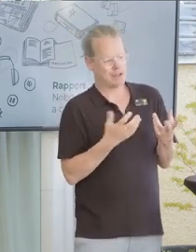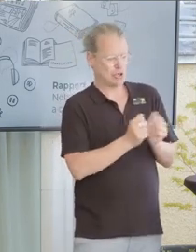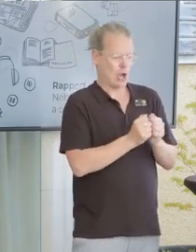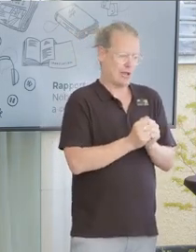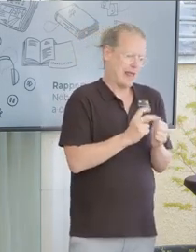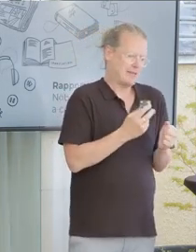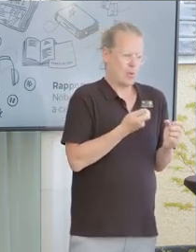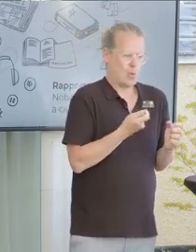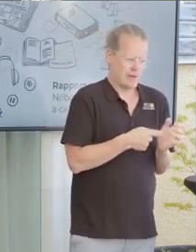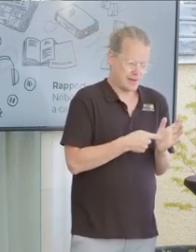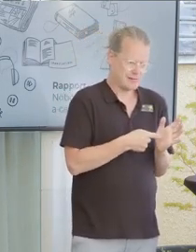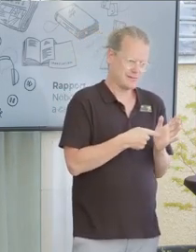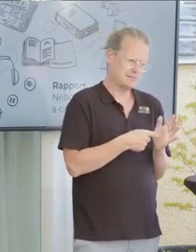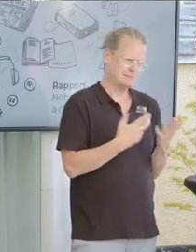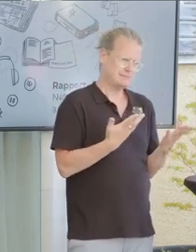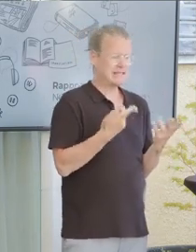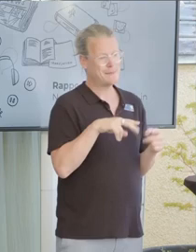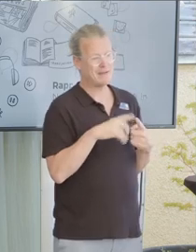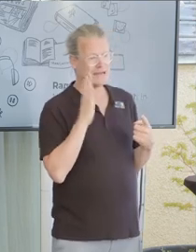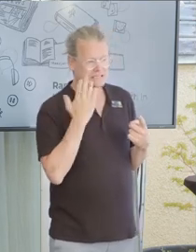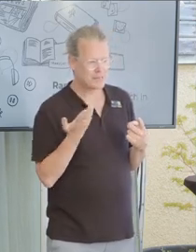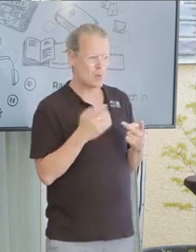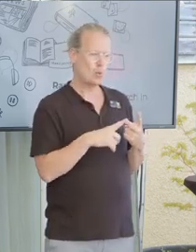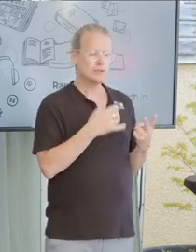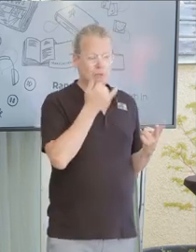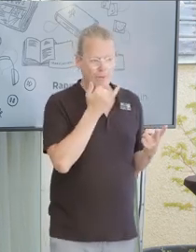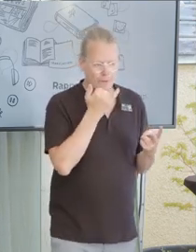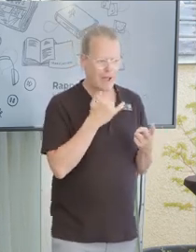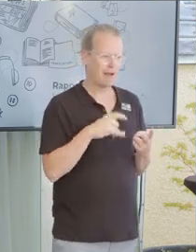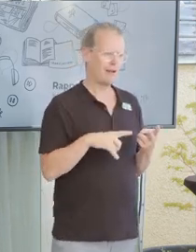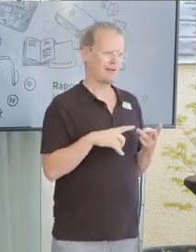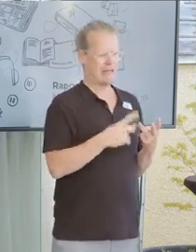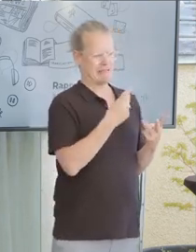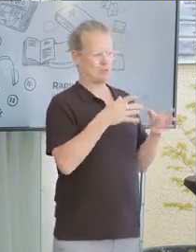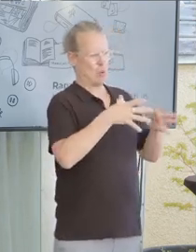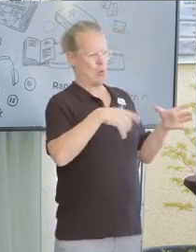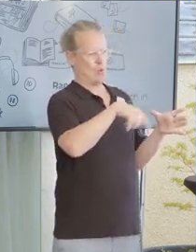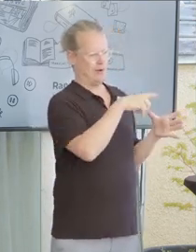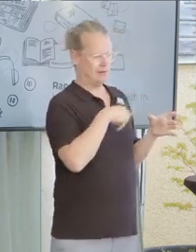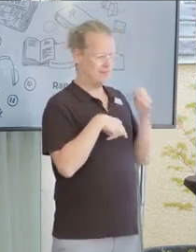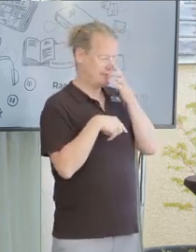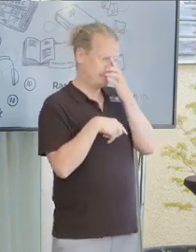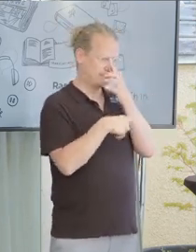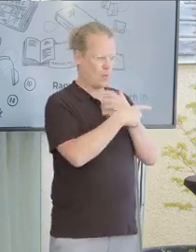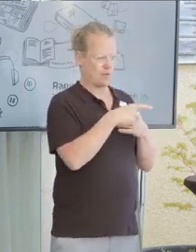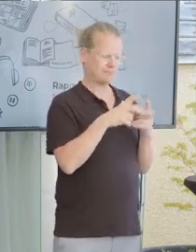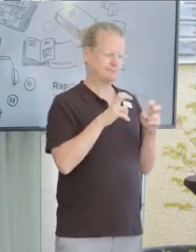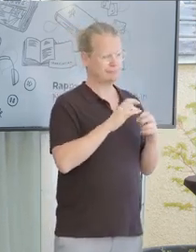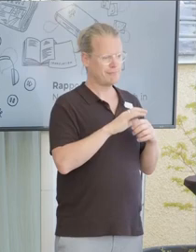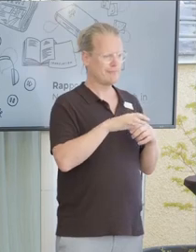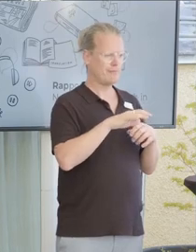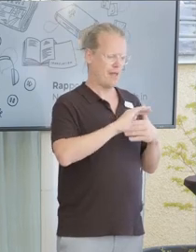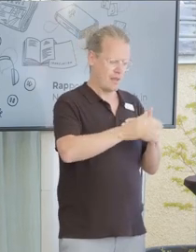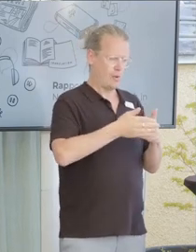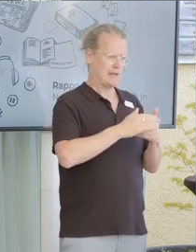YouTube, Meta och så vidare. De som på något vis liksom, återanvänder rättighetsinnehavarnas material. Men civilsamhället och kanske internetanvändaren fanns liksom